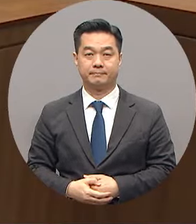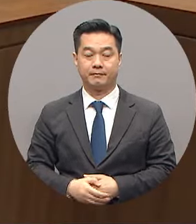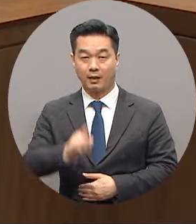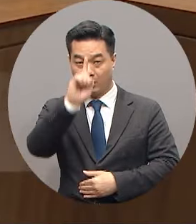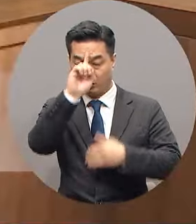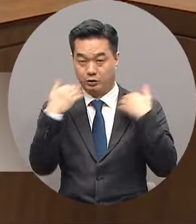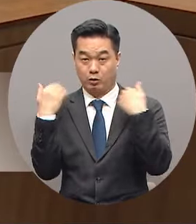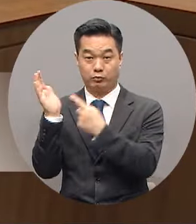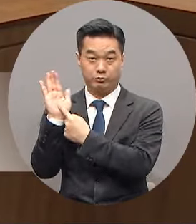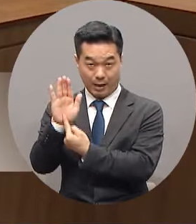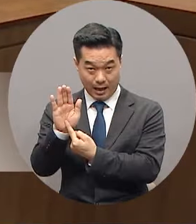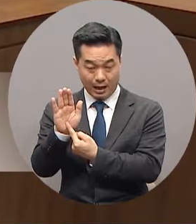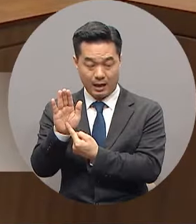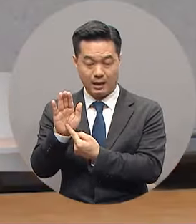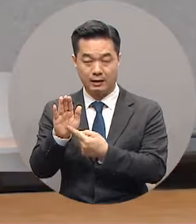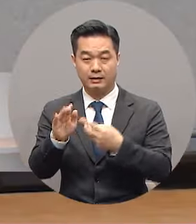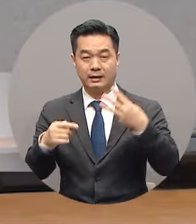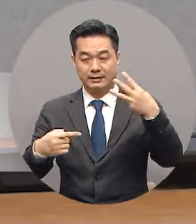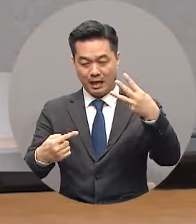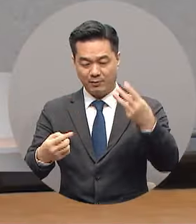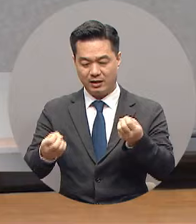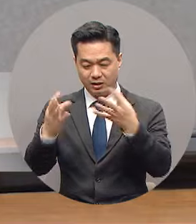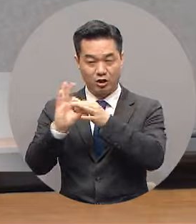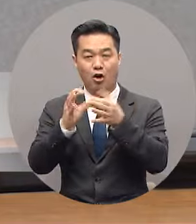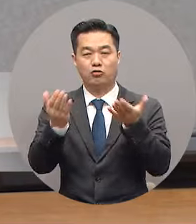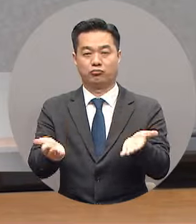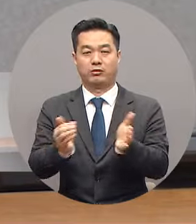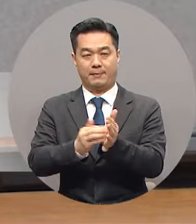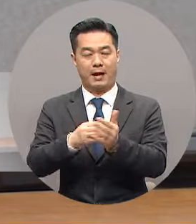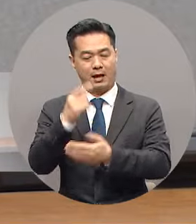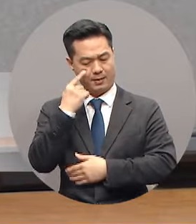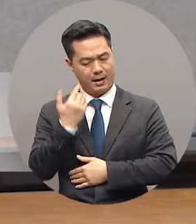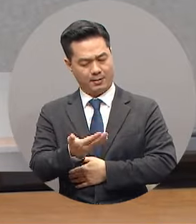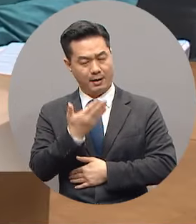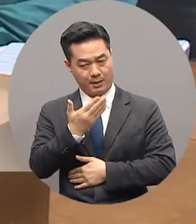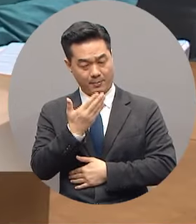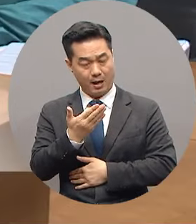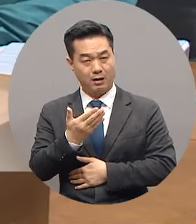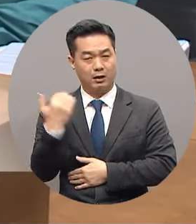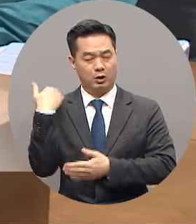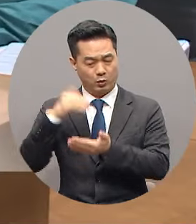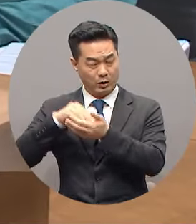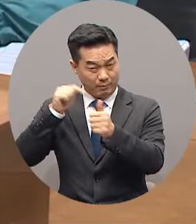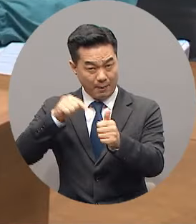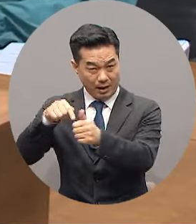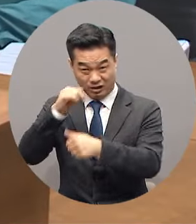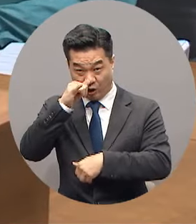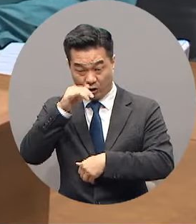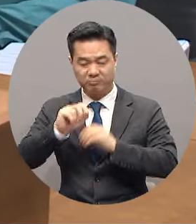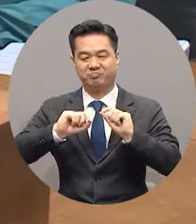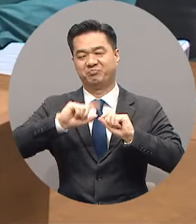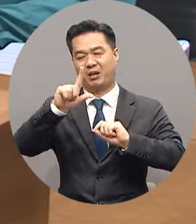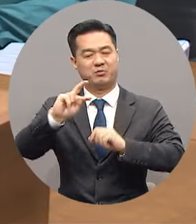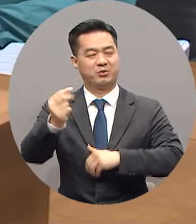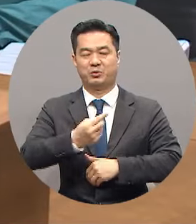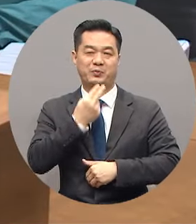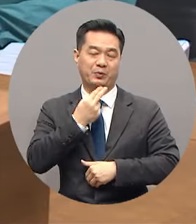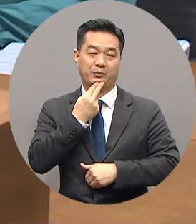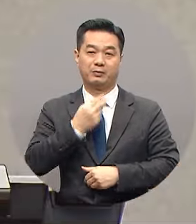정부는 사흘간의 3일차 연휴 기간에도 최대한 선처하겠다며 복귀를 호소했지만 대다수 전공의는 돌아오지